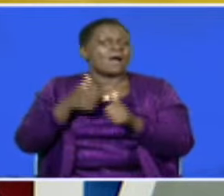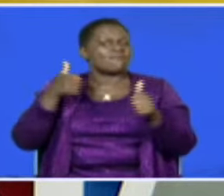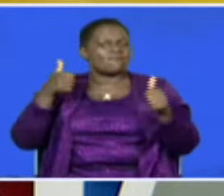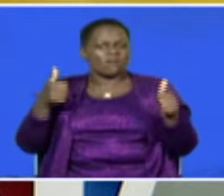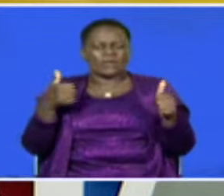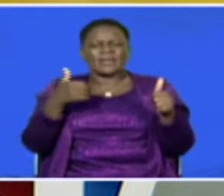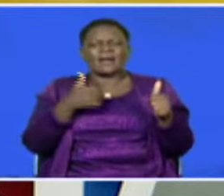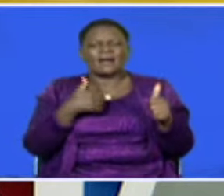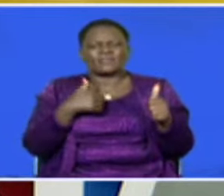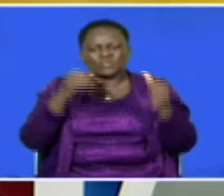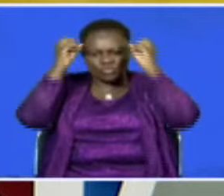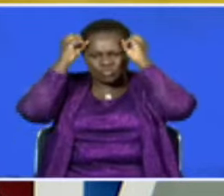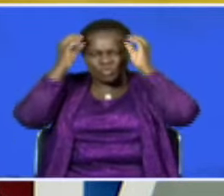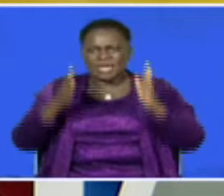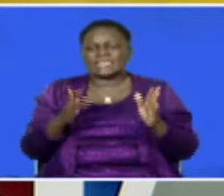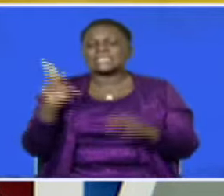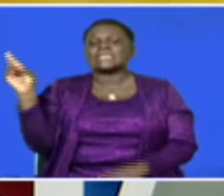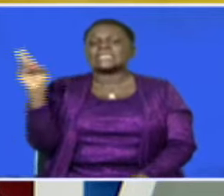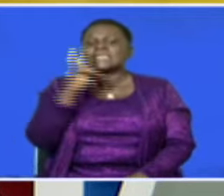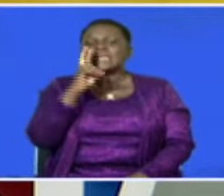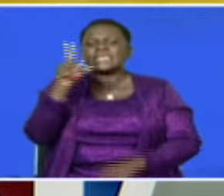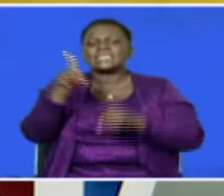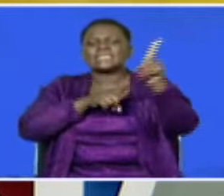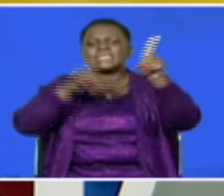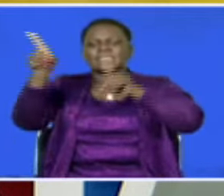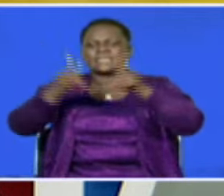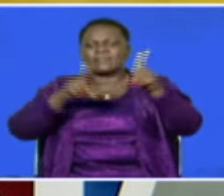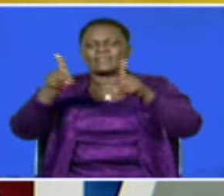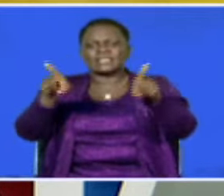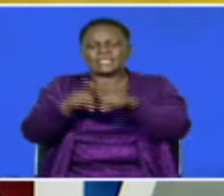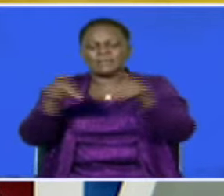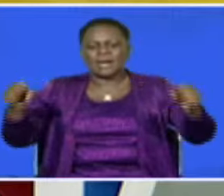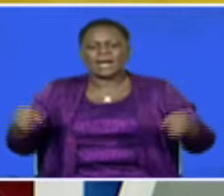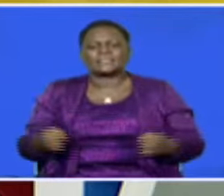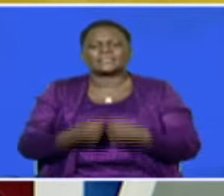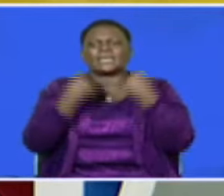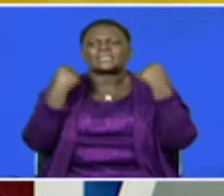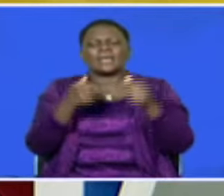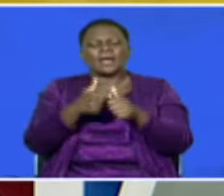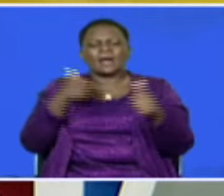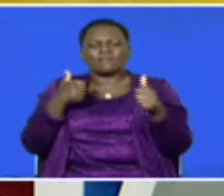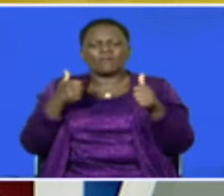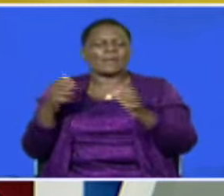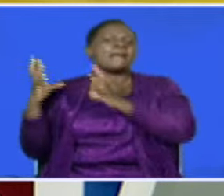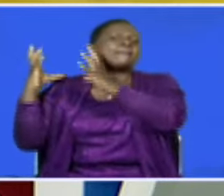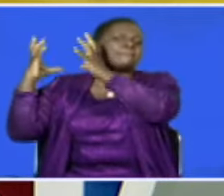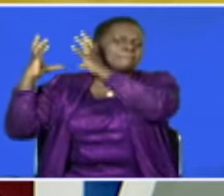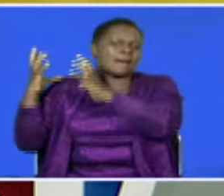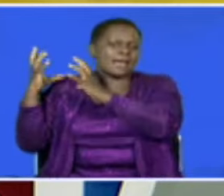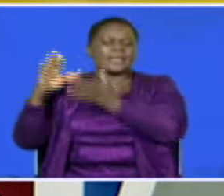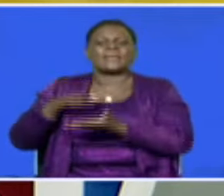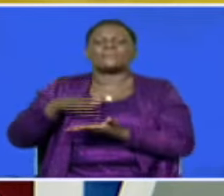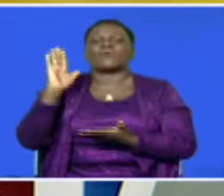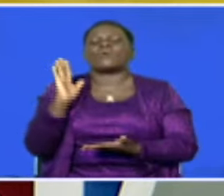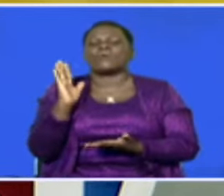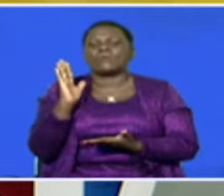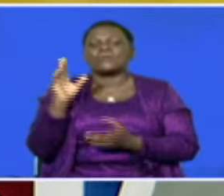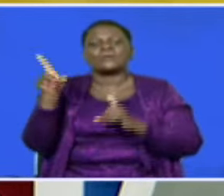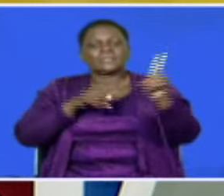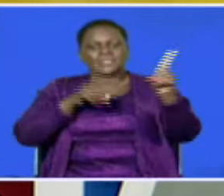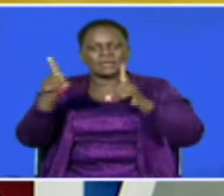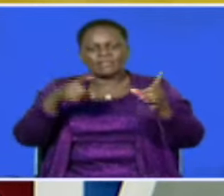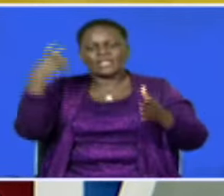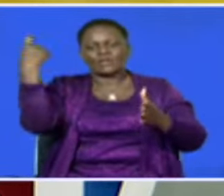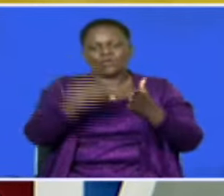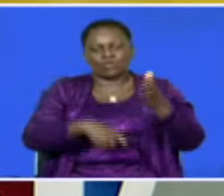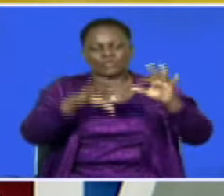kuwekwa kwa wanafunzi katika hatari za kusafiri kama ajali na kuepuka gharama za zaidi ama za ziada za usafiri